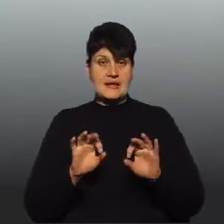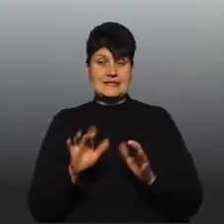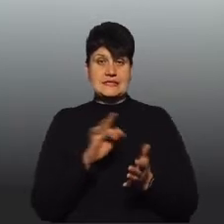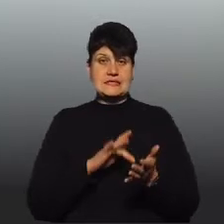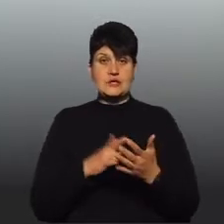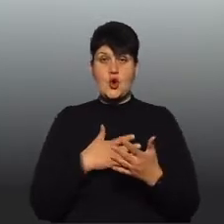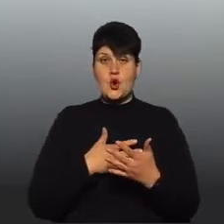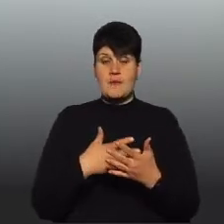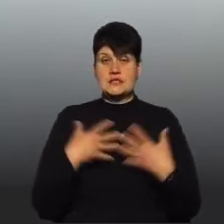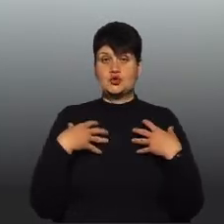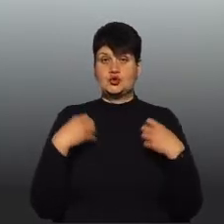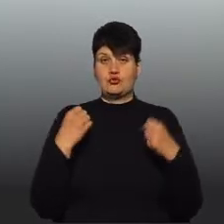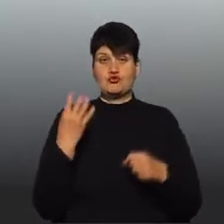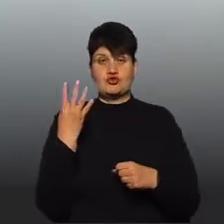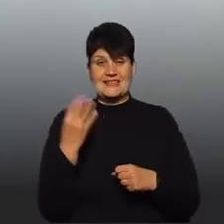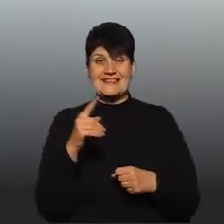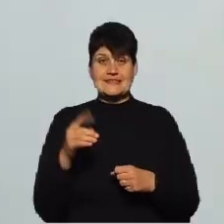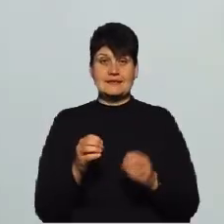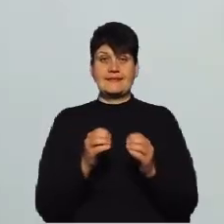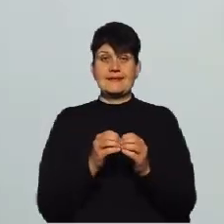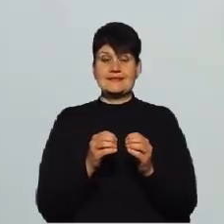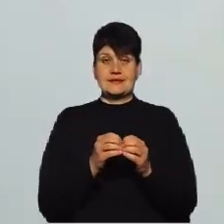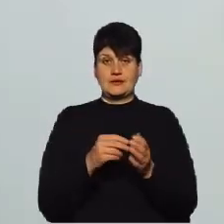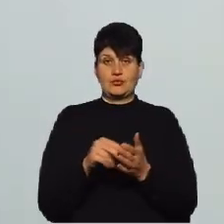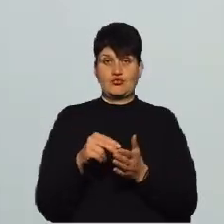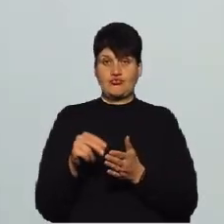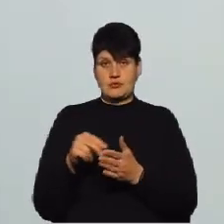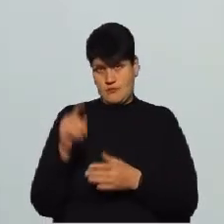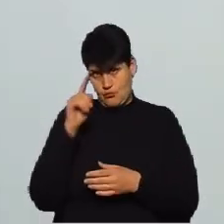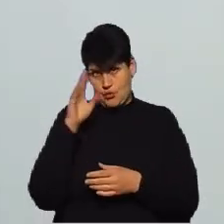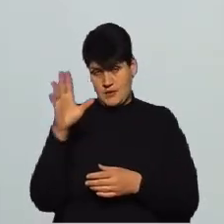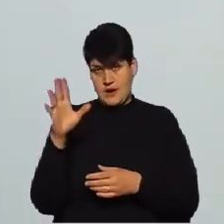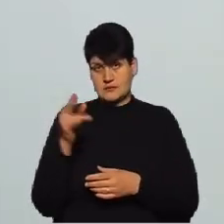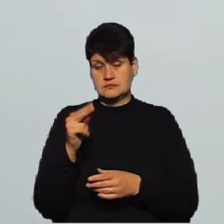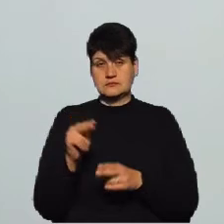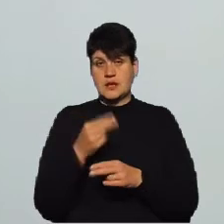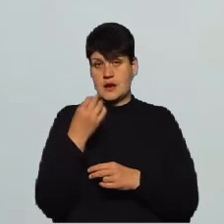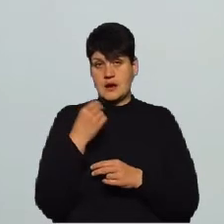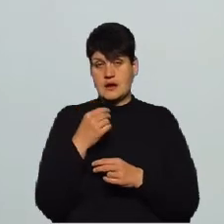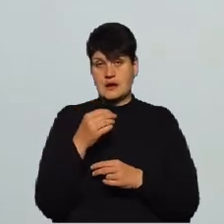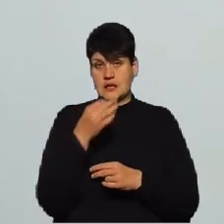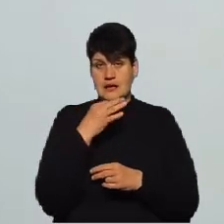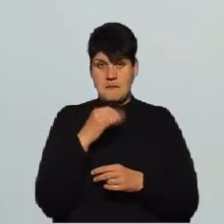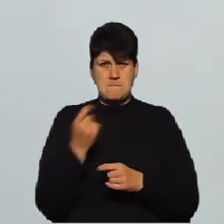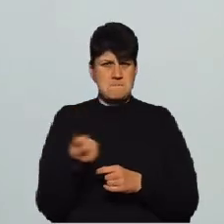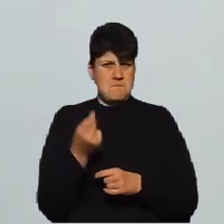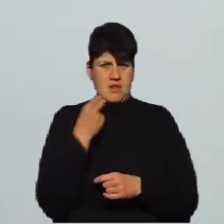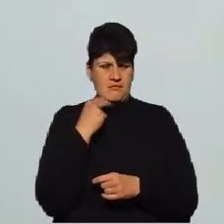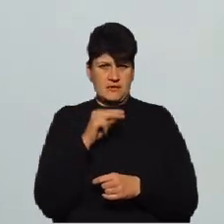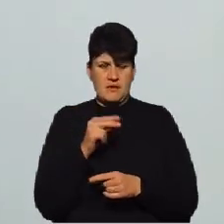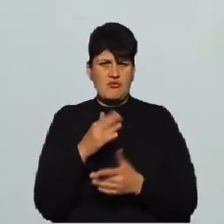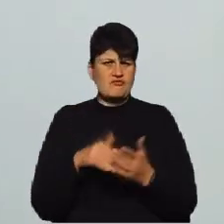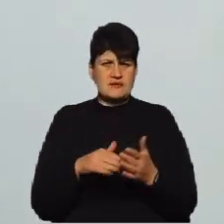4 з 10 придбаних найпопулярніших в Україні препаратів насправді є малоефективними або взагалі відсутні в